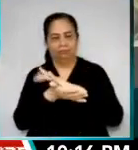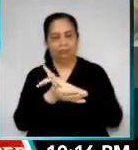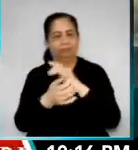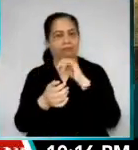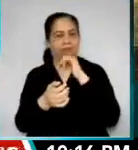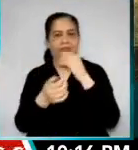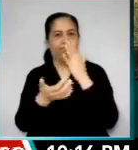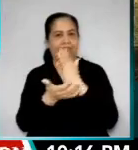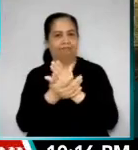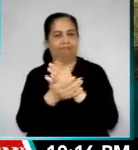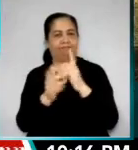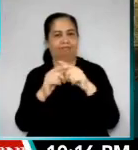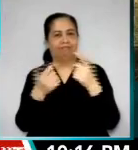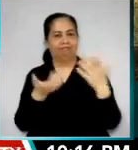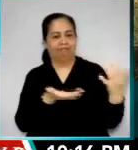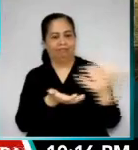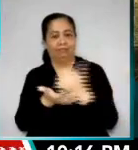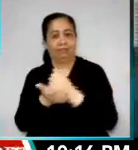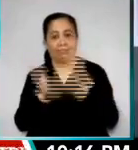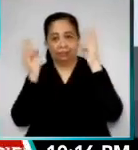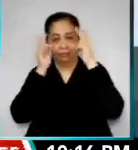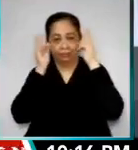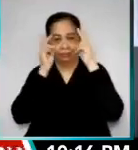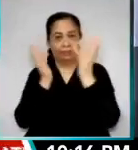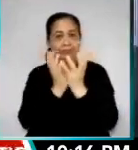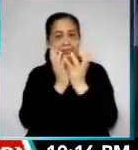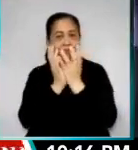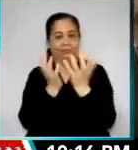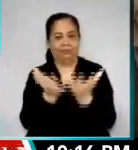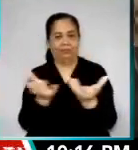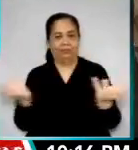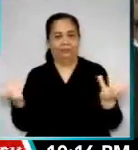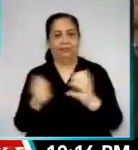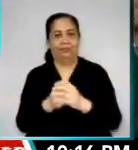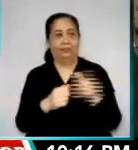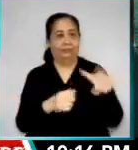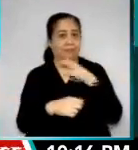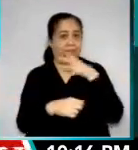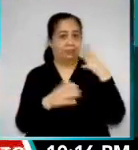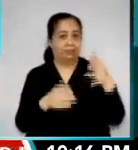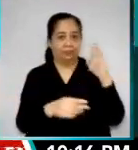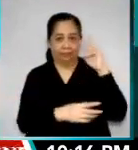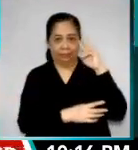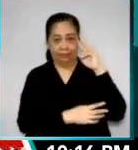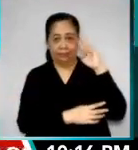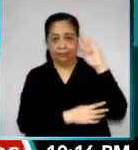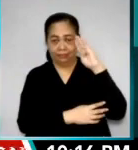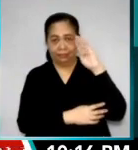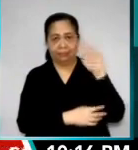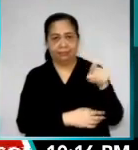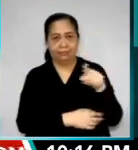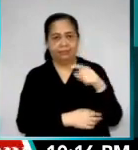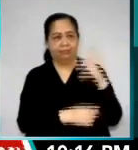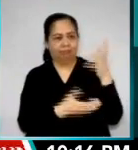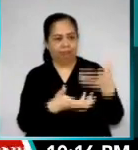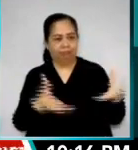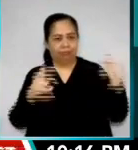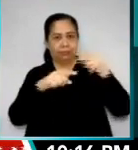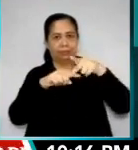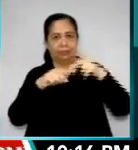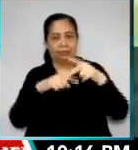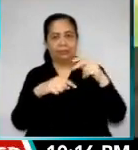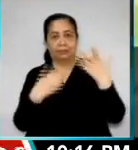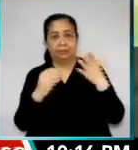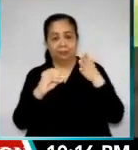kanilang inaning gulay sa mga community pantry. Ang magsasakang si Vicente Berdan, kilo-kilong kamatis at kalabasang